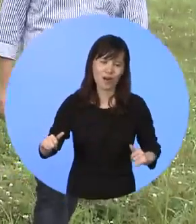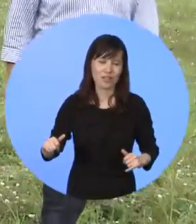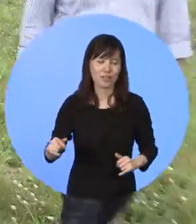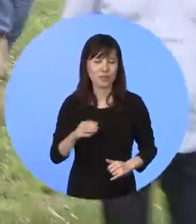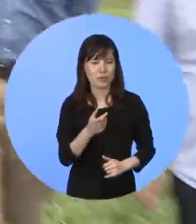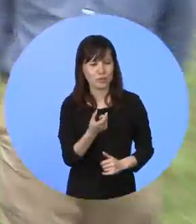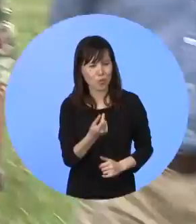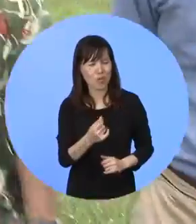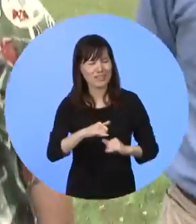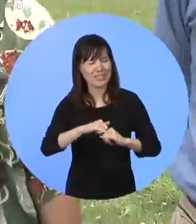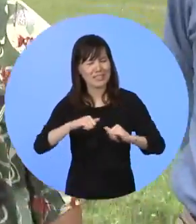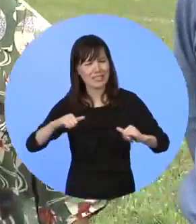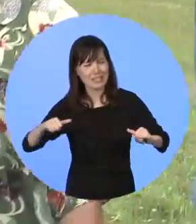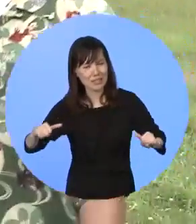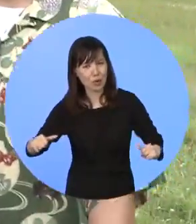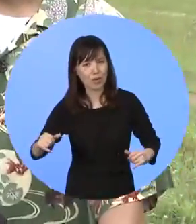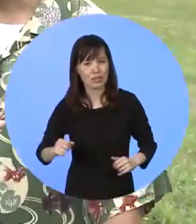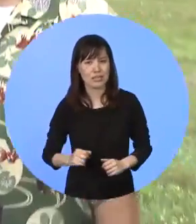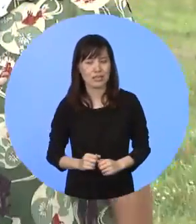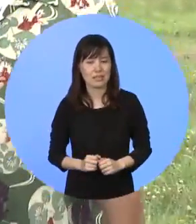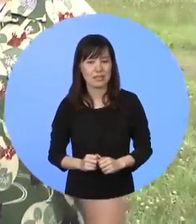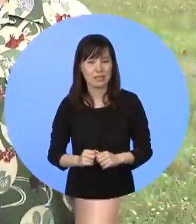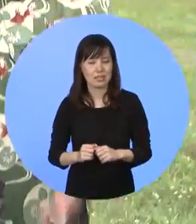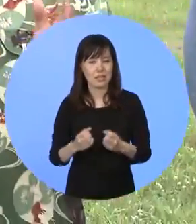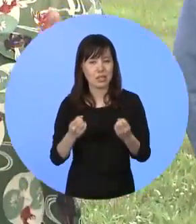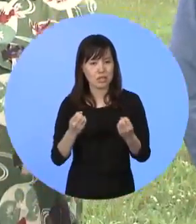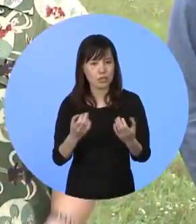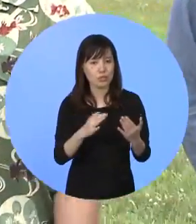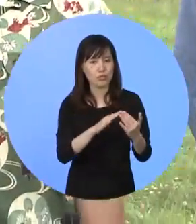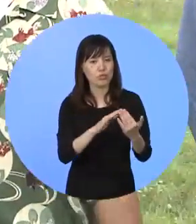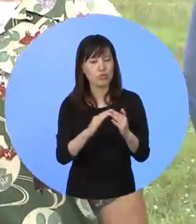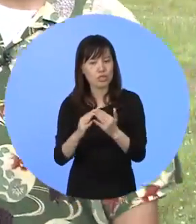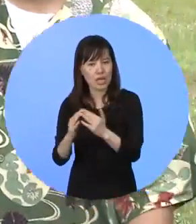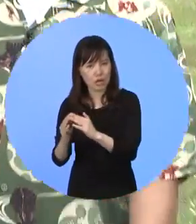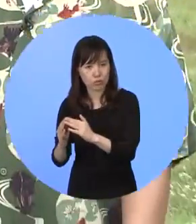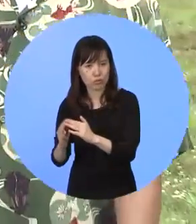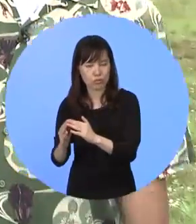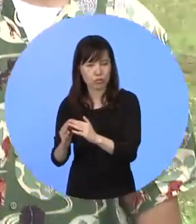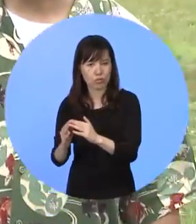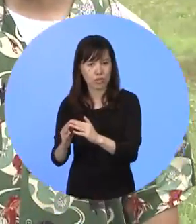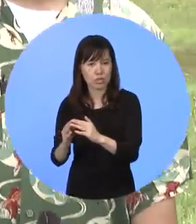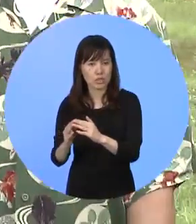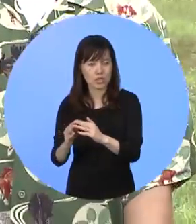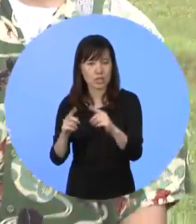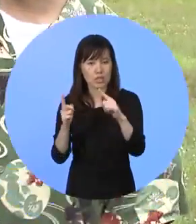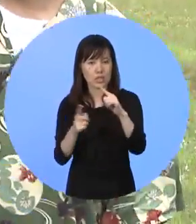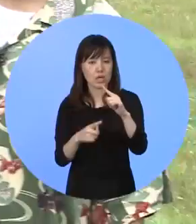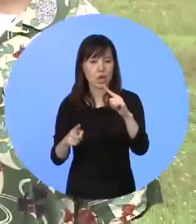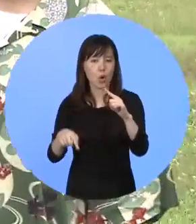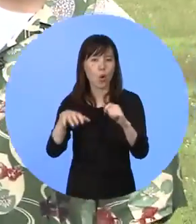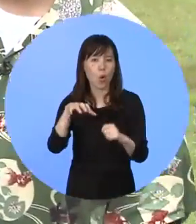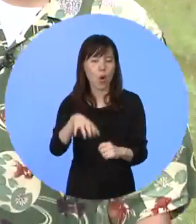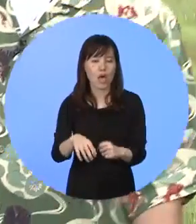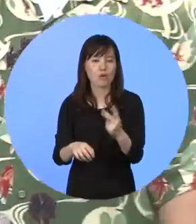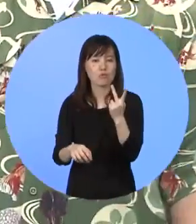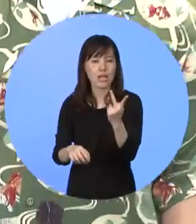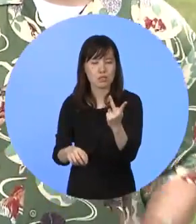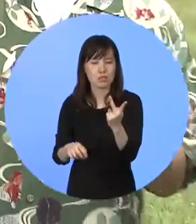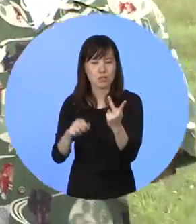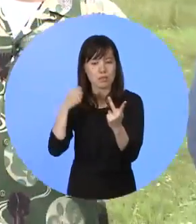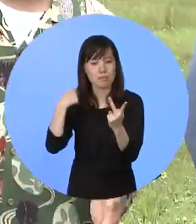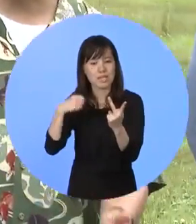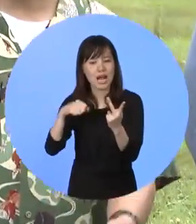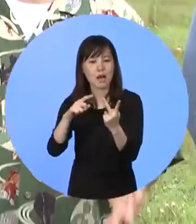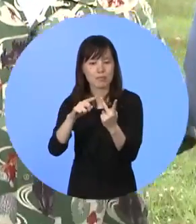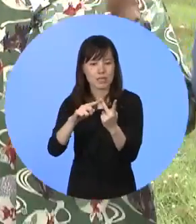ね。 すごく広いです。千里ニュータウンの吹田市側には、2つ大きな地区公園があるんですけど、はい、南